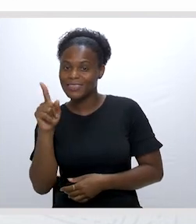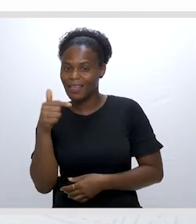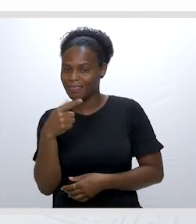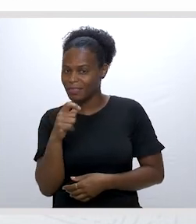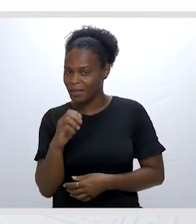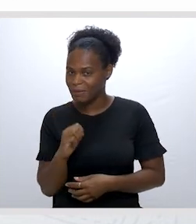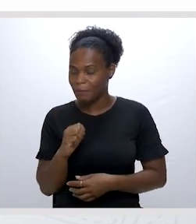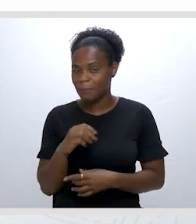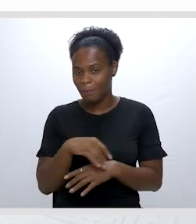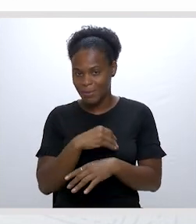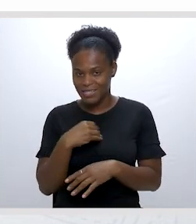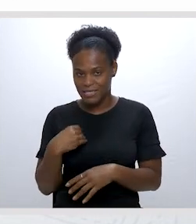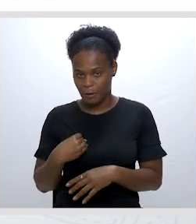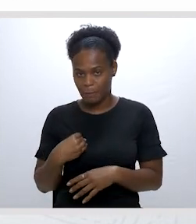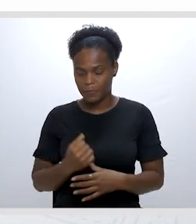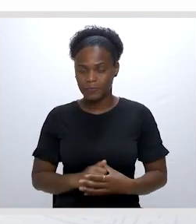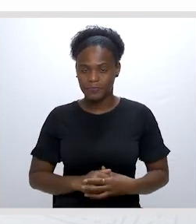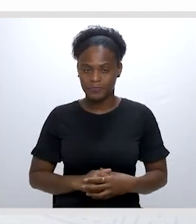vous êtes médecin.